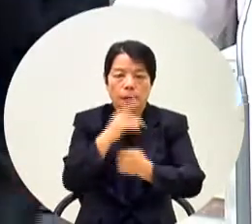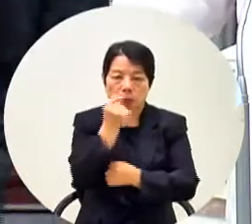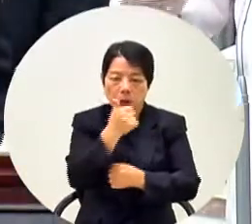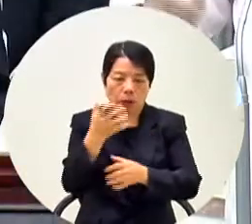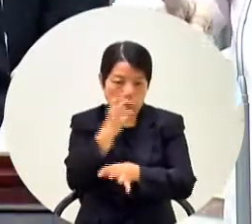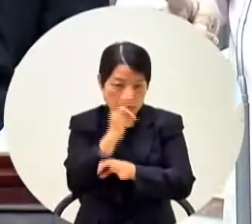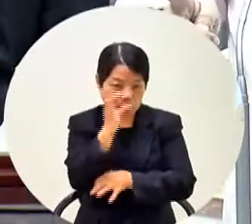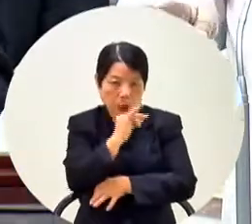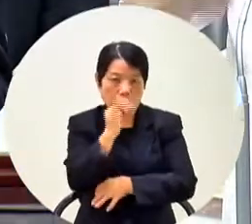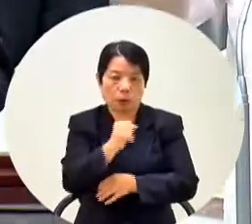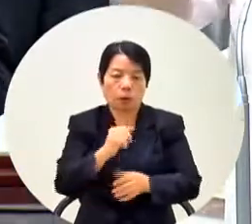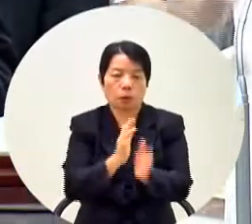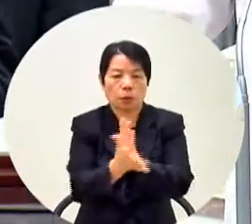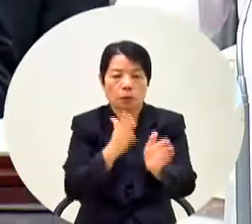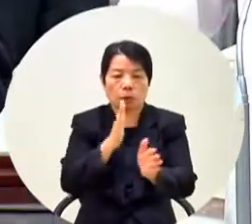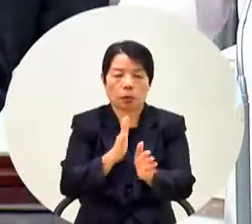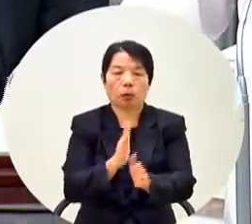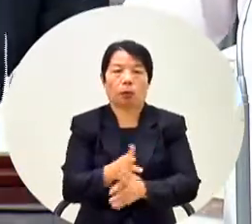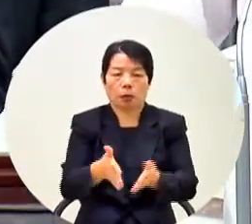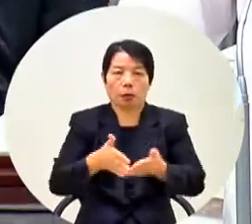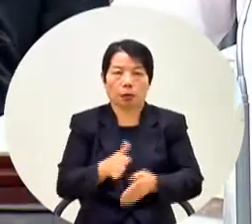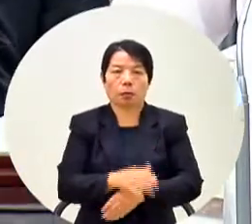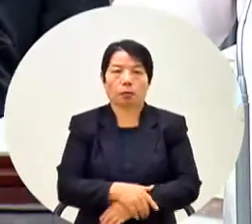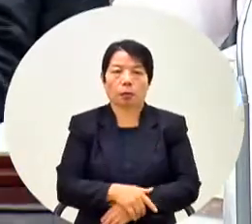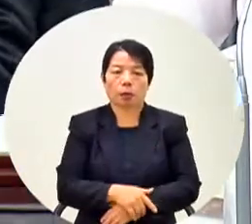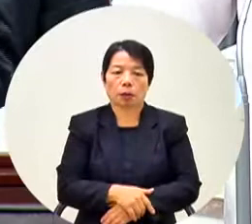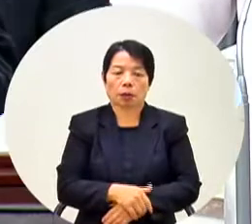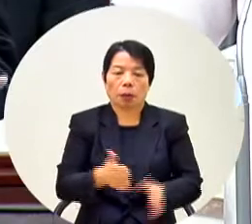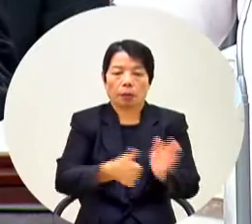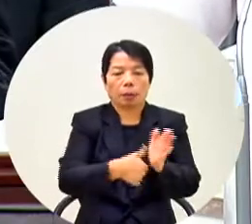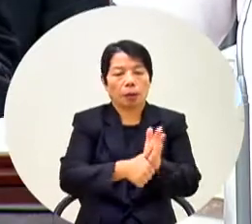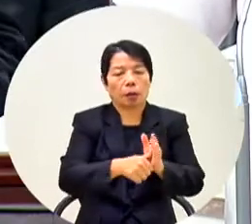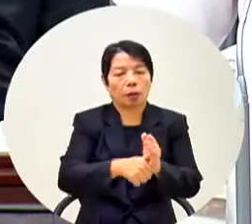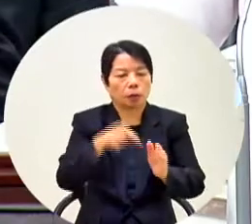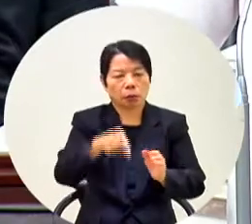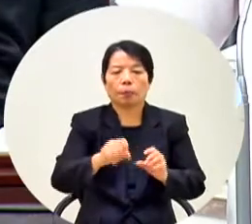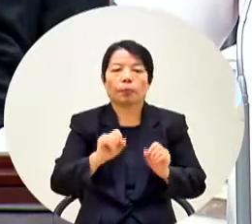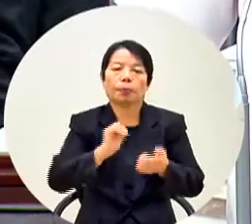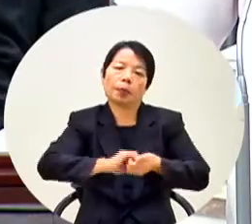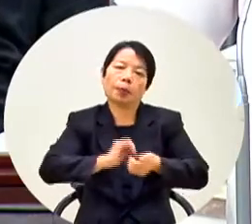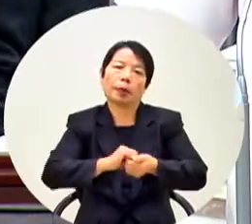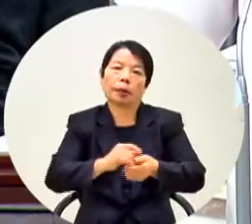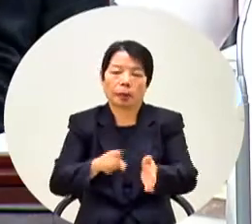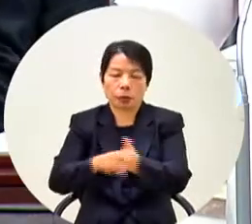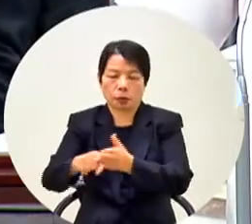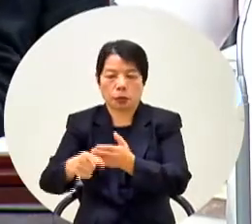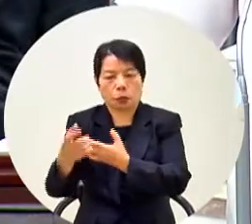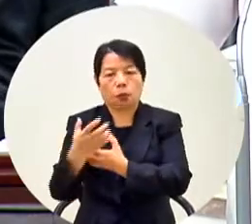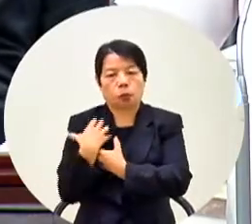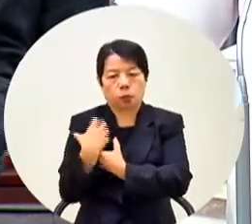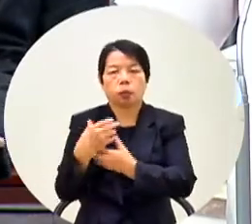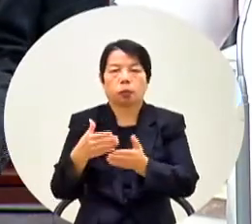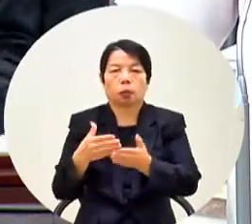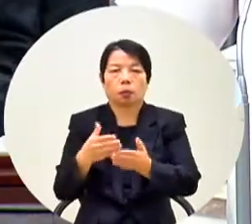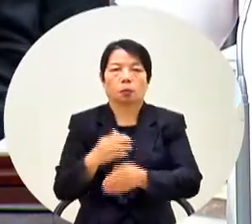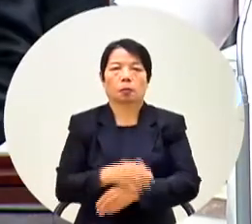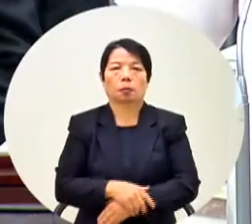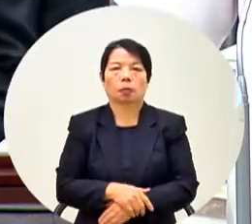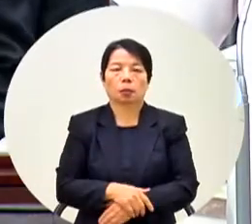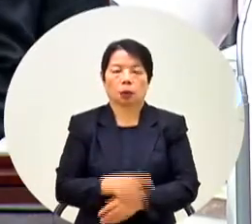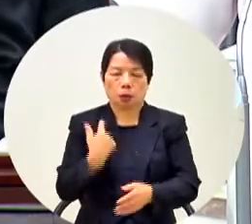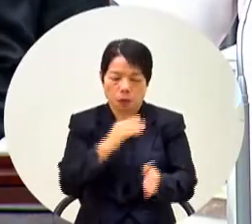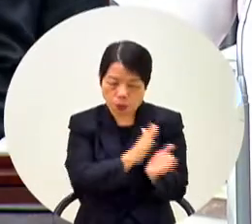们一个优良的设备。 我呢，名不一定叫做特征队啦，吼，来有这个专责单位来负责啊、来处